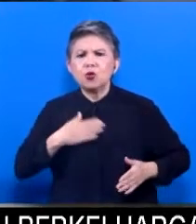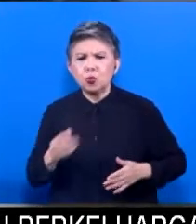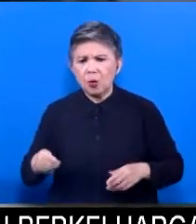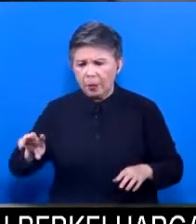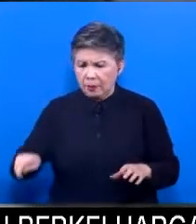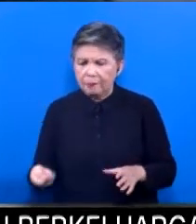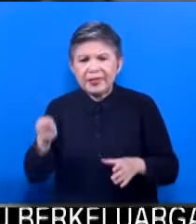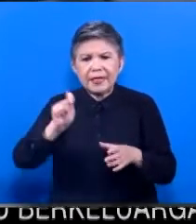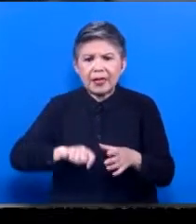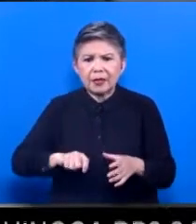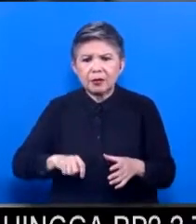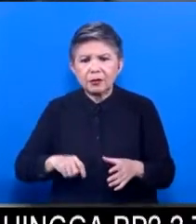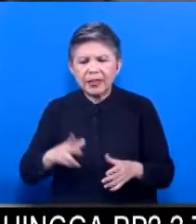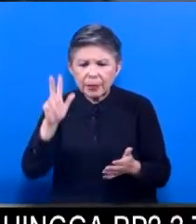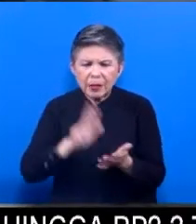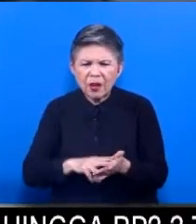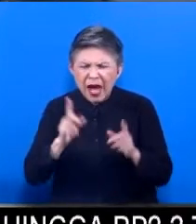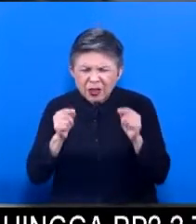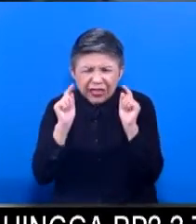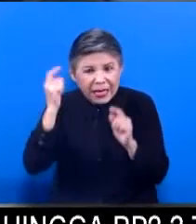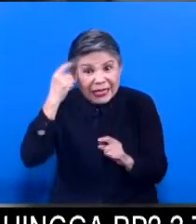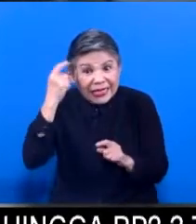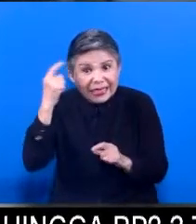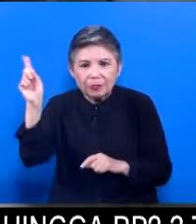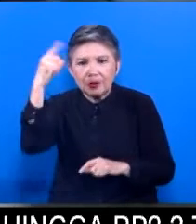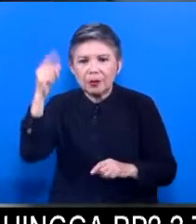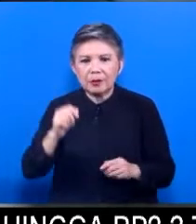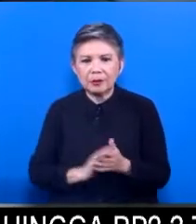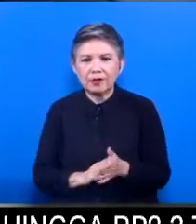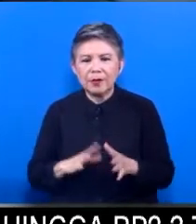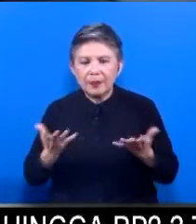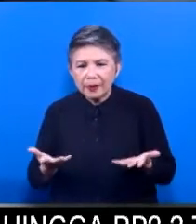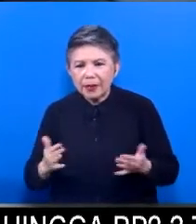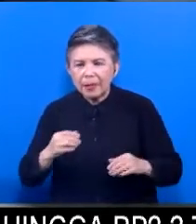sehingga diharapkan kebijakan ini diiringi dengan solusi dari pemerintah untuk menyediakan